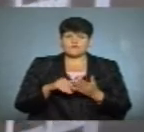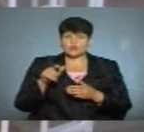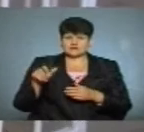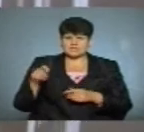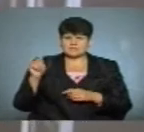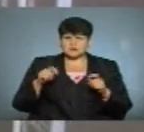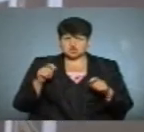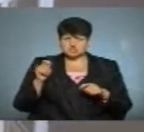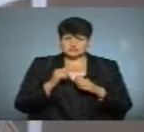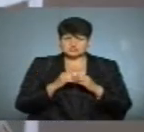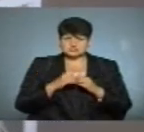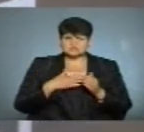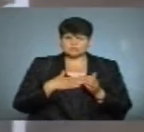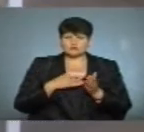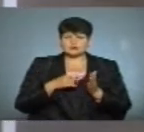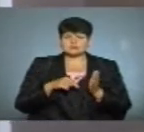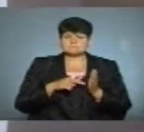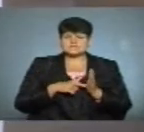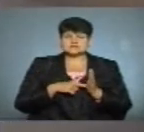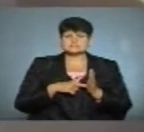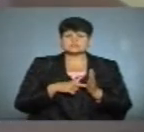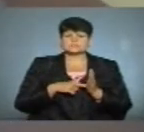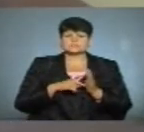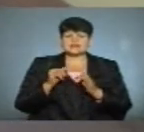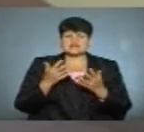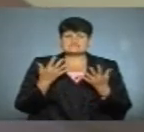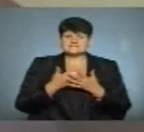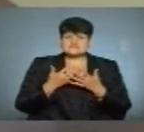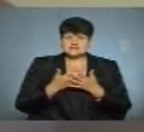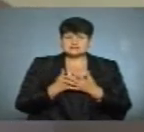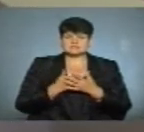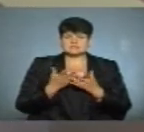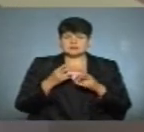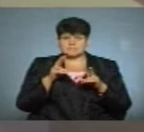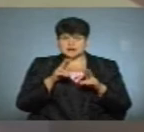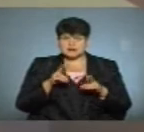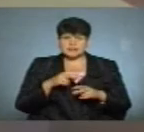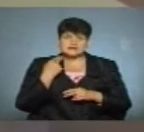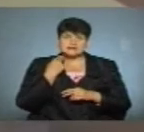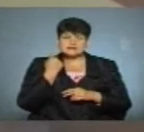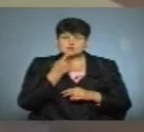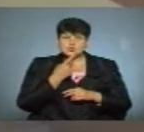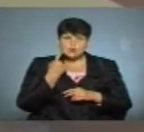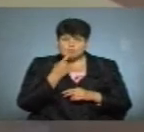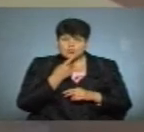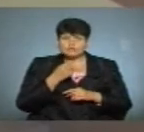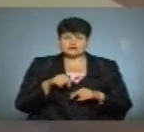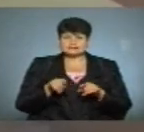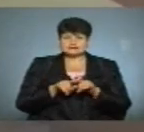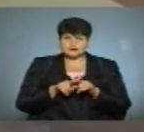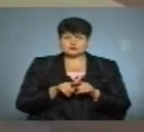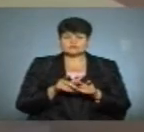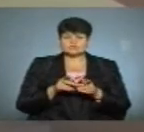приїжджали часто до мого міста, і також фільми і серіали, які я переглядала англійською мовою, також,